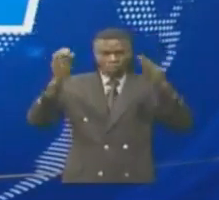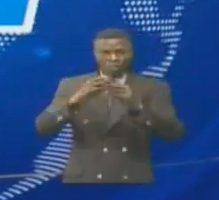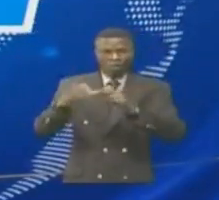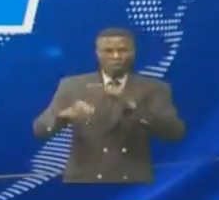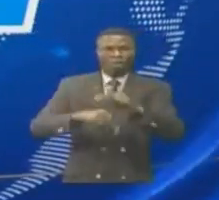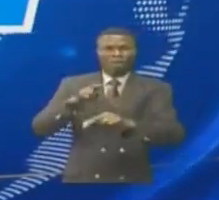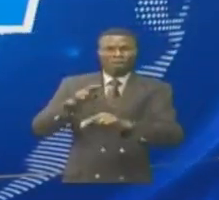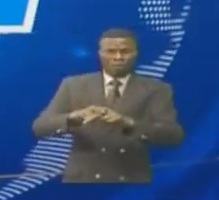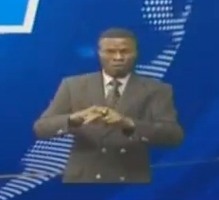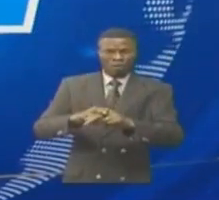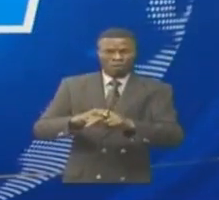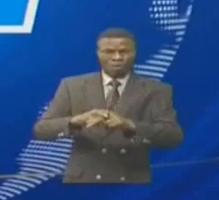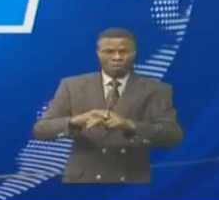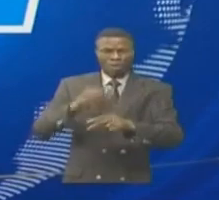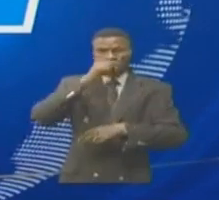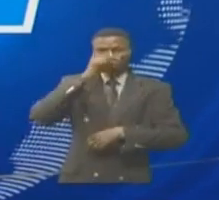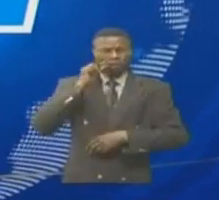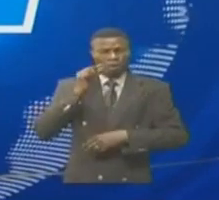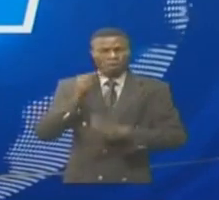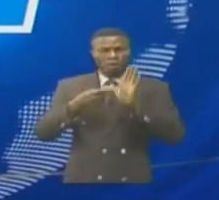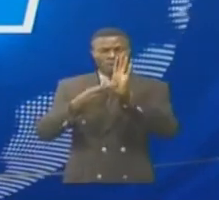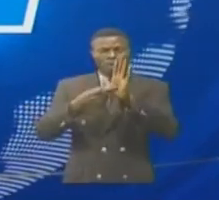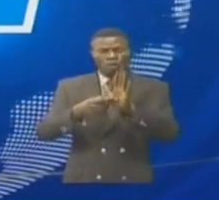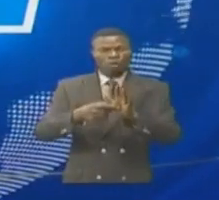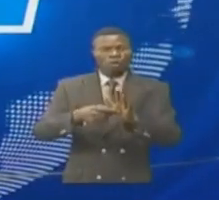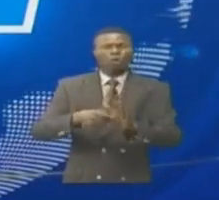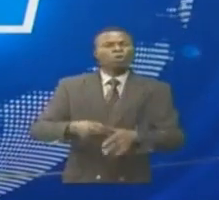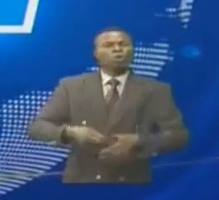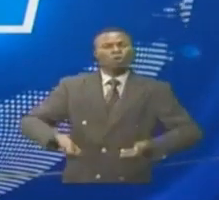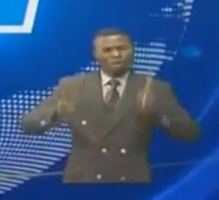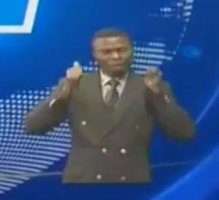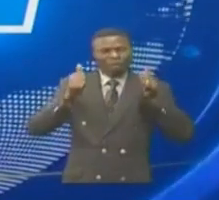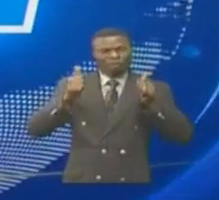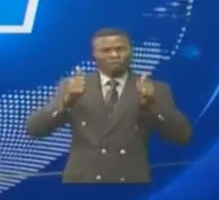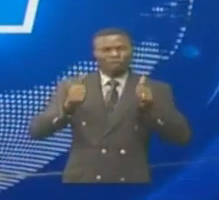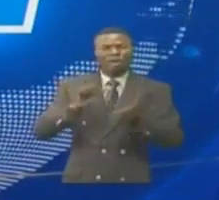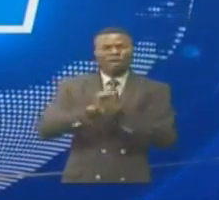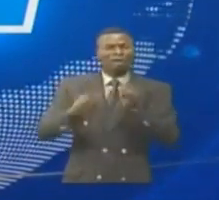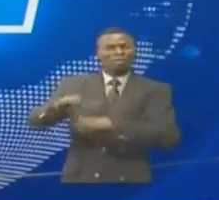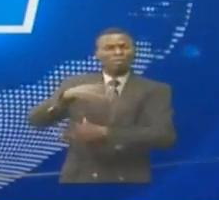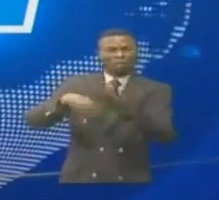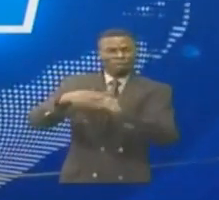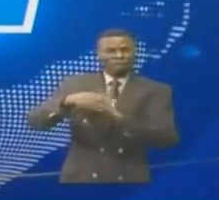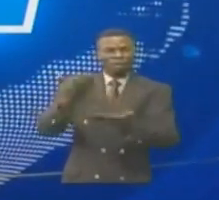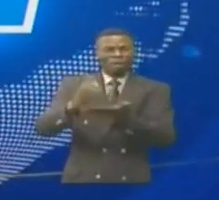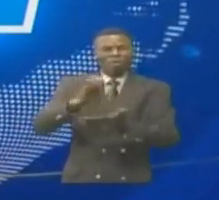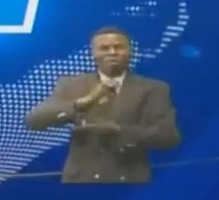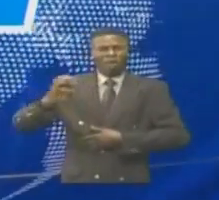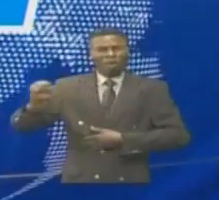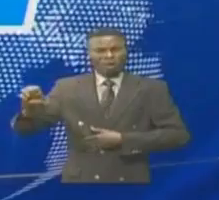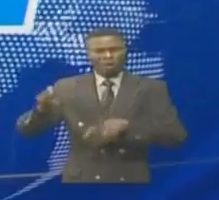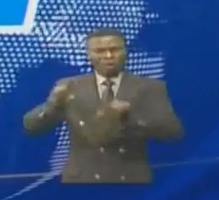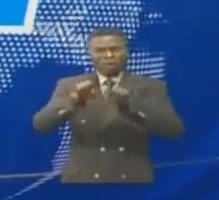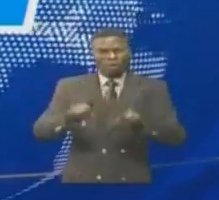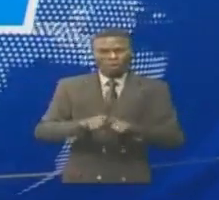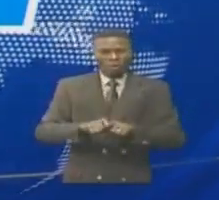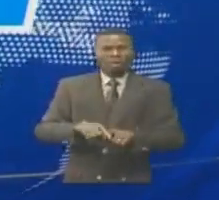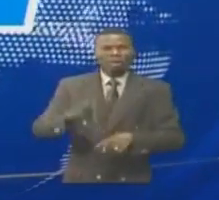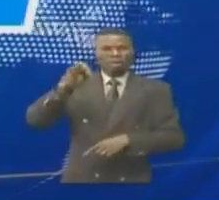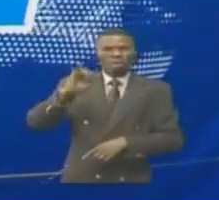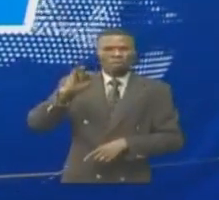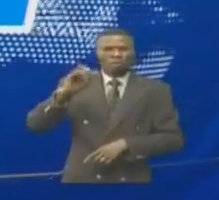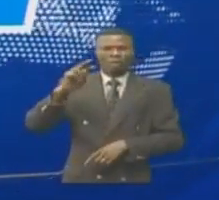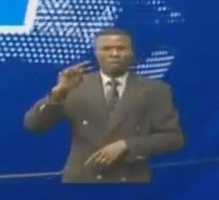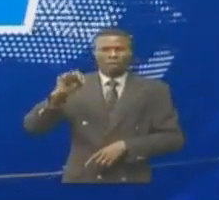nationale. C'était en signe de protestation contre l'insécurité dans la partie est du pays et dans le Maïndombé avec